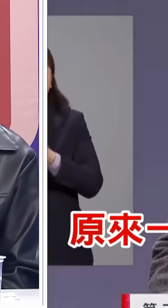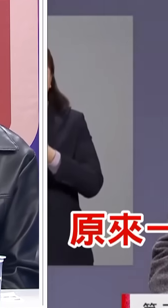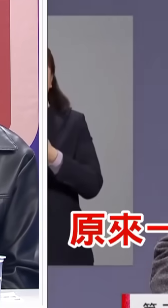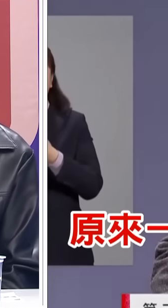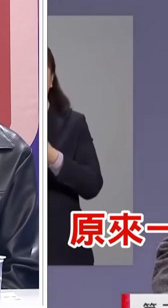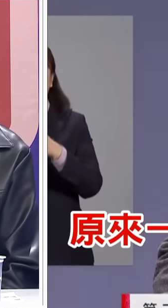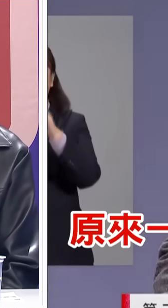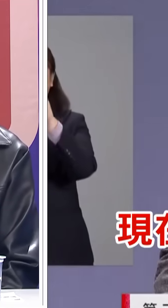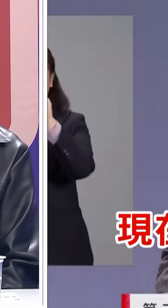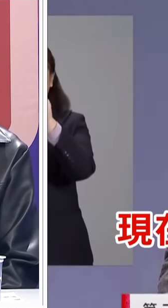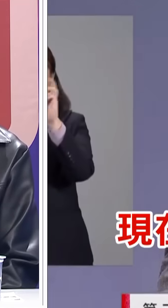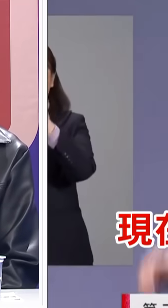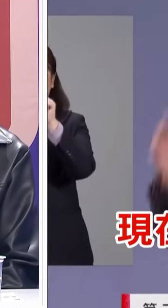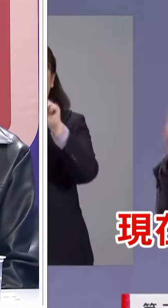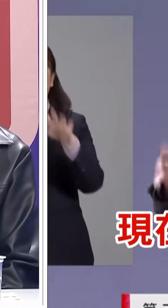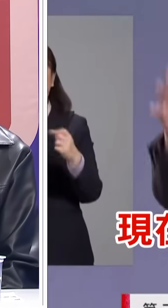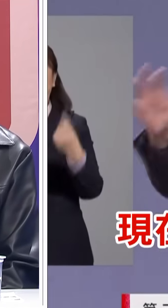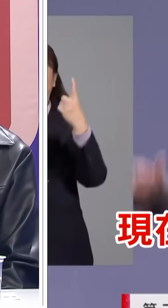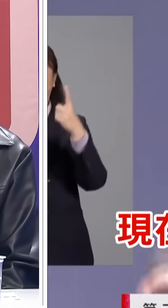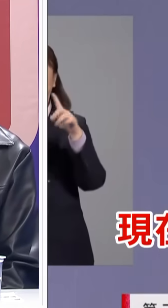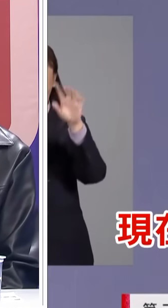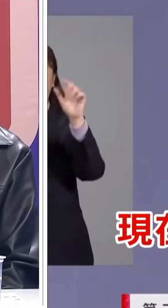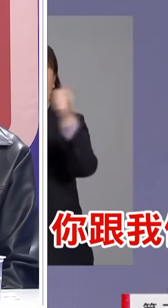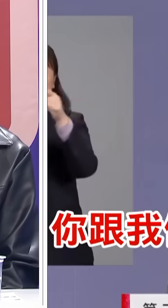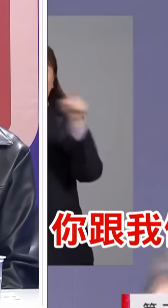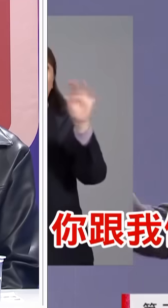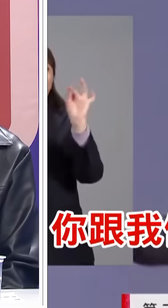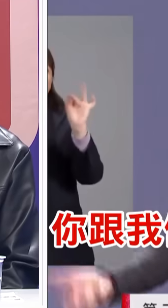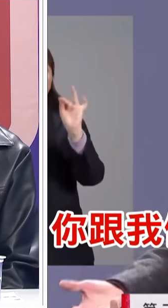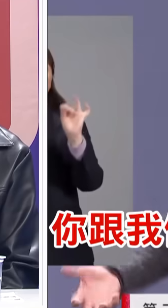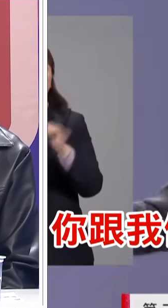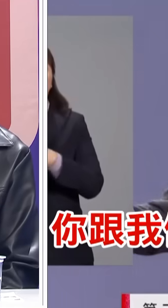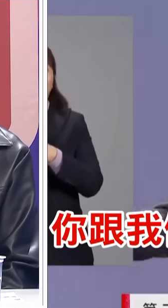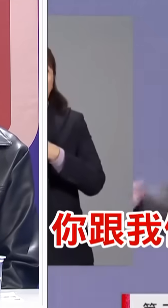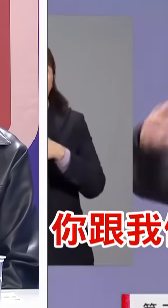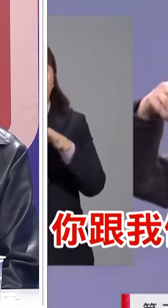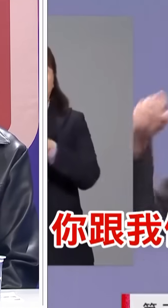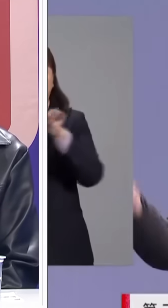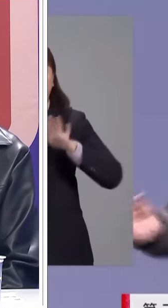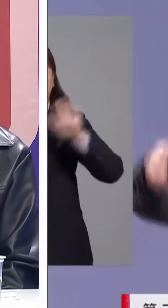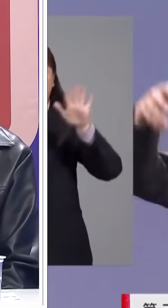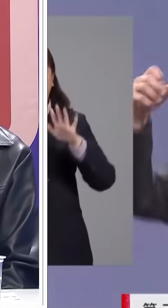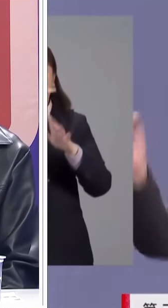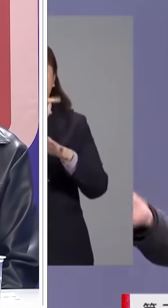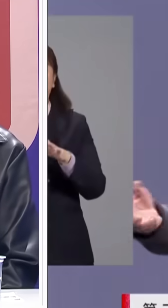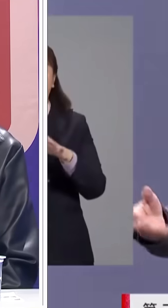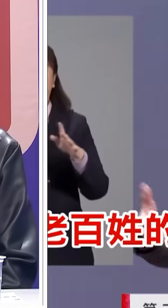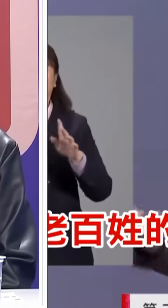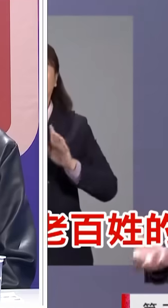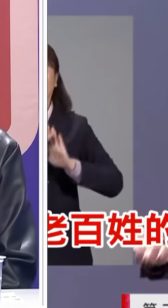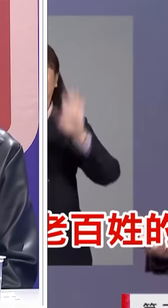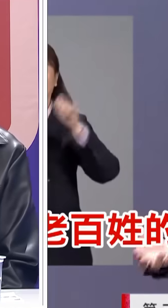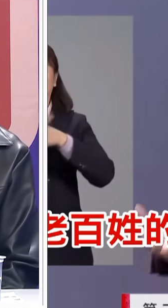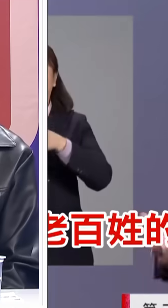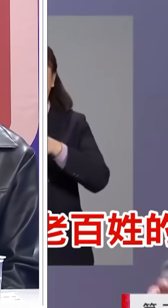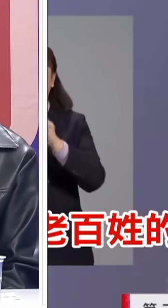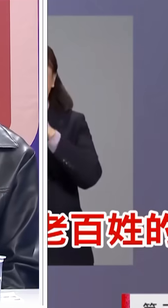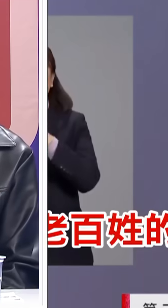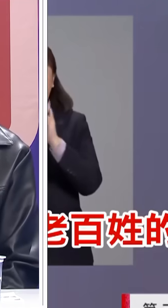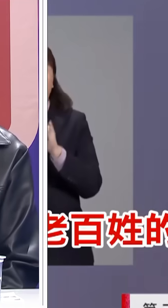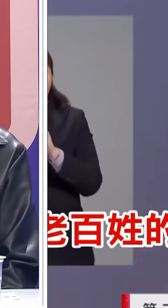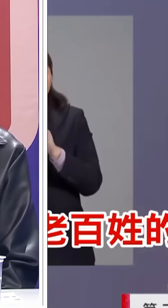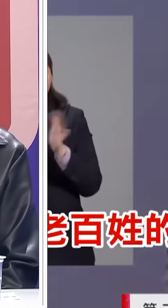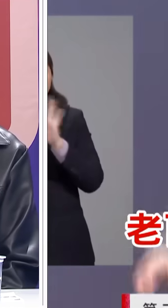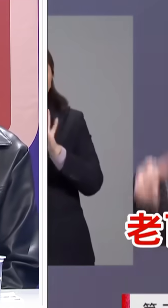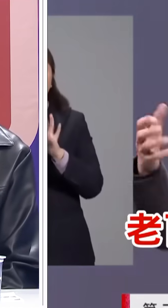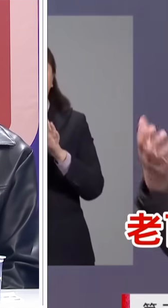下去走，而且看起来比如说他把很多的对象对到了赖清德哦，那当然有些人认为说，那这是一个证件发表会，怎么搞的好像